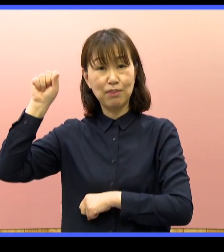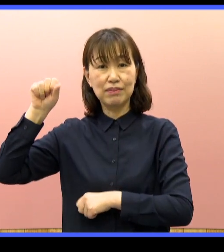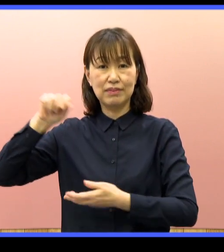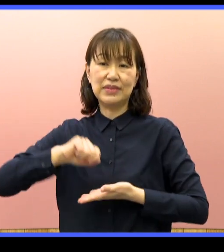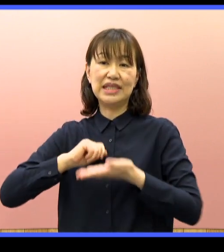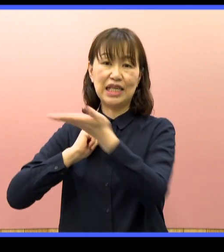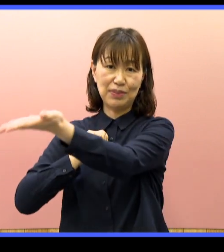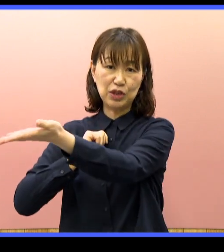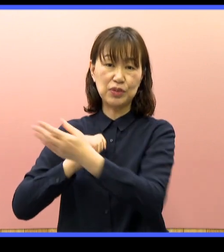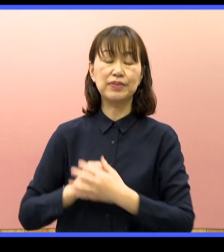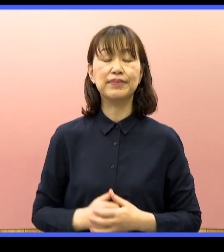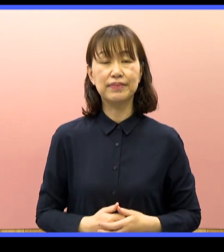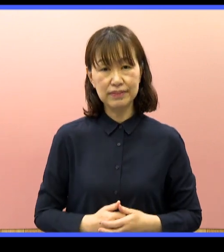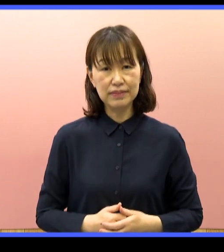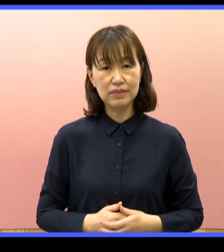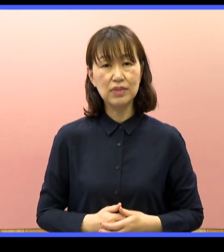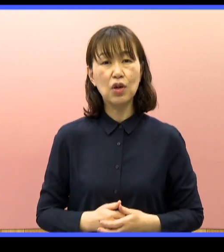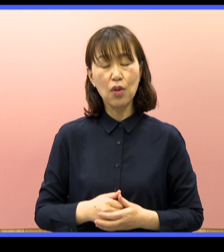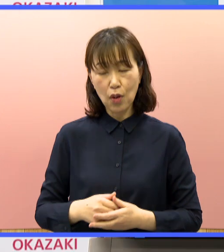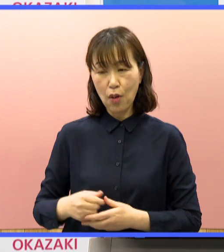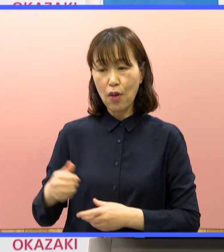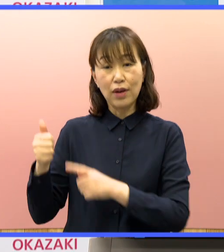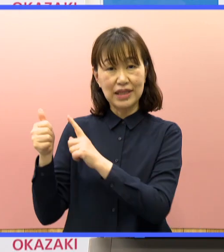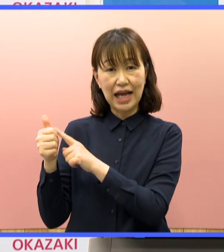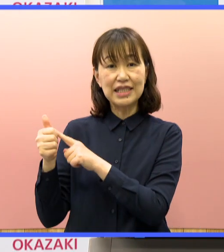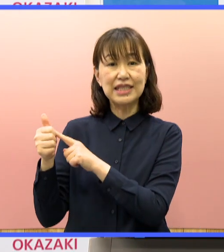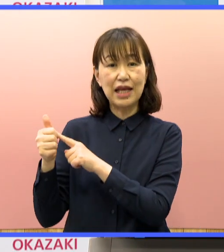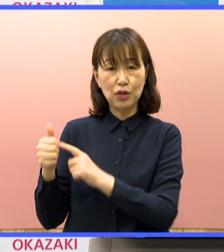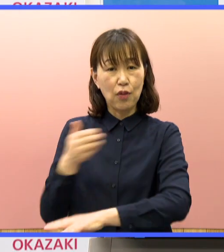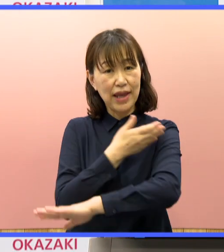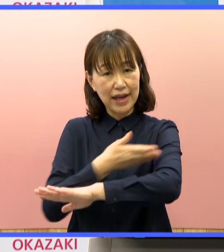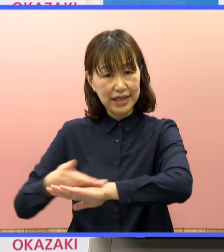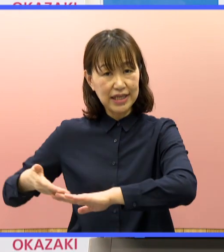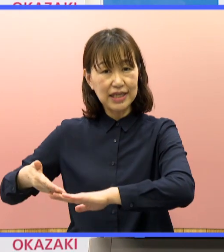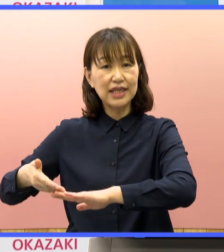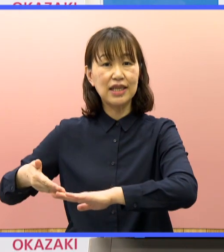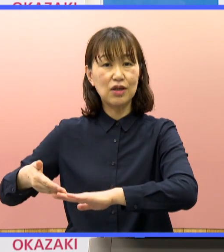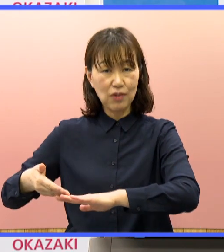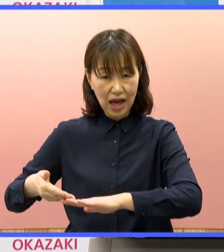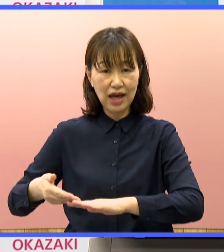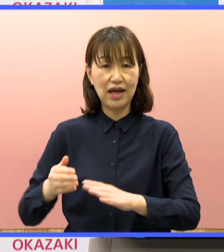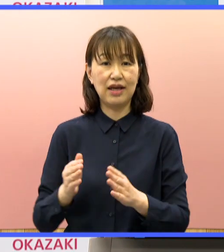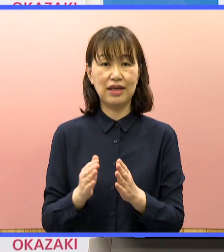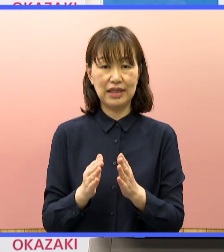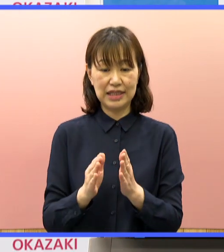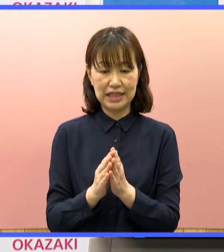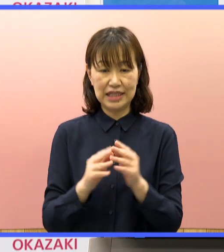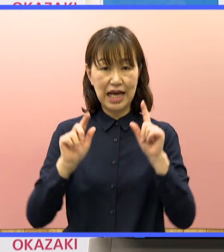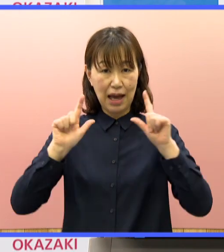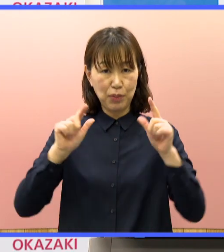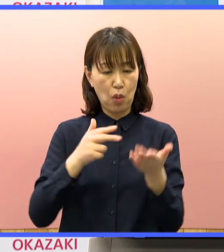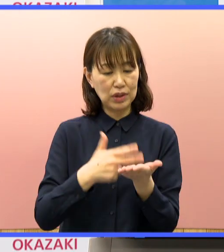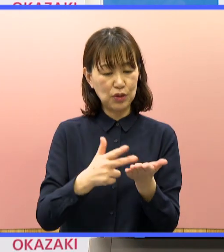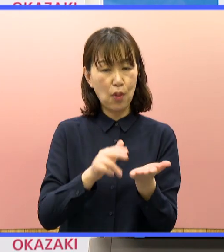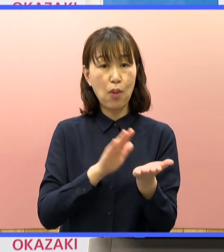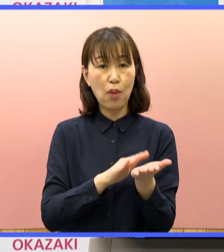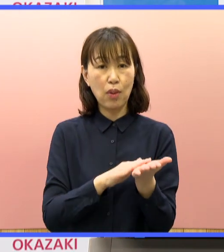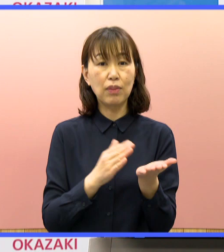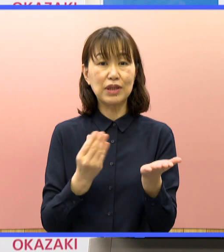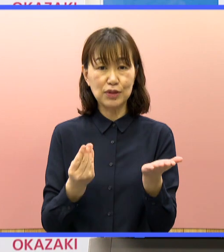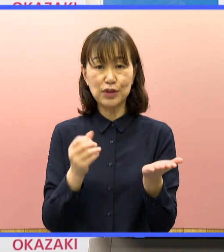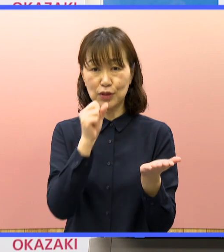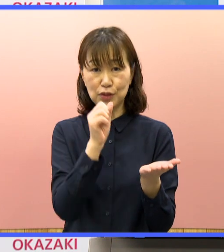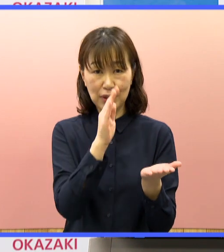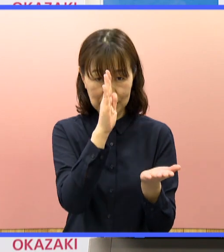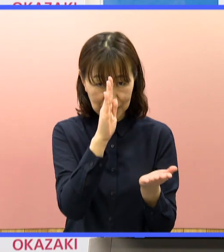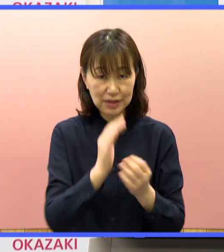橋重永氏の経歴等につきましてはお手元の発表資料の通りでございますのでよろしくお願いいたします。引き続き副市長